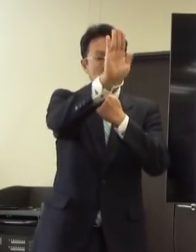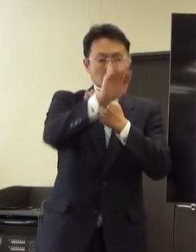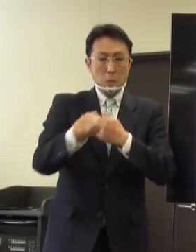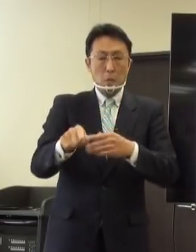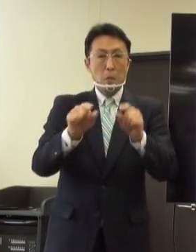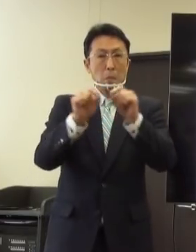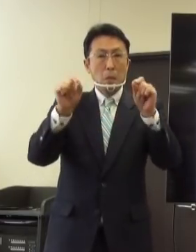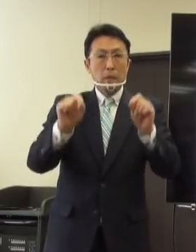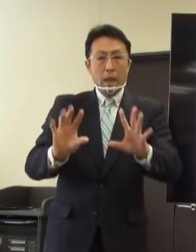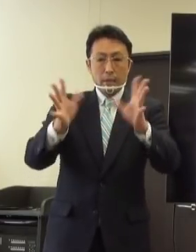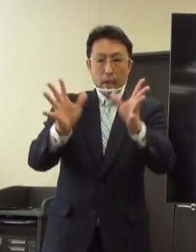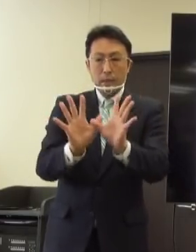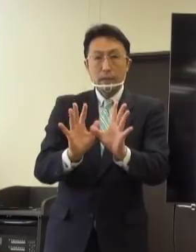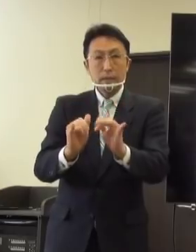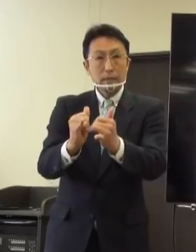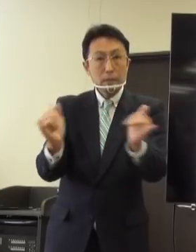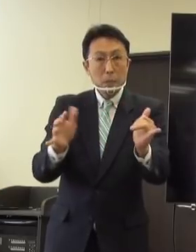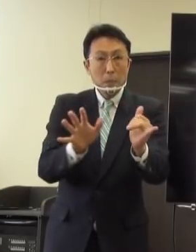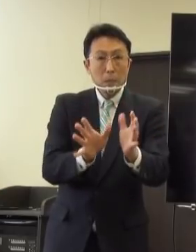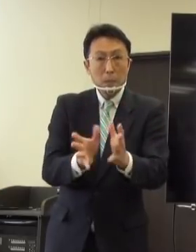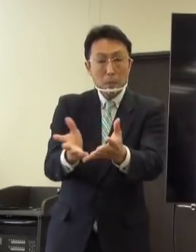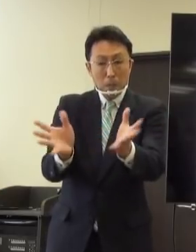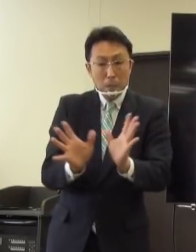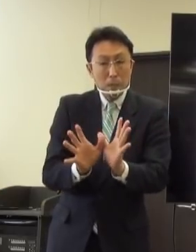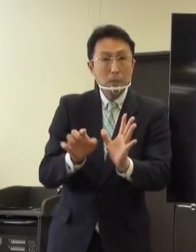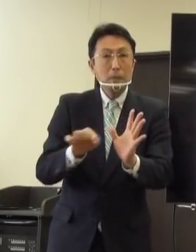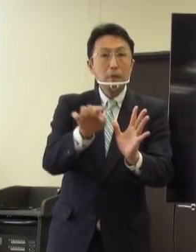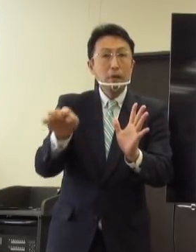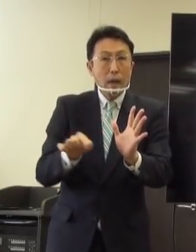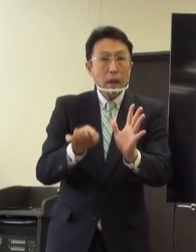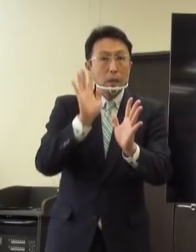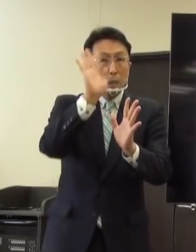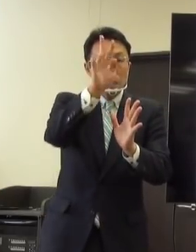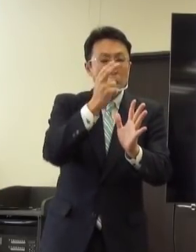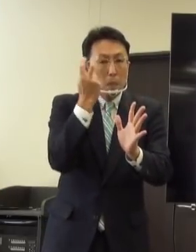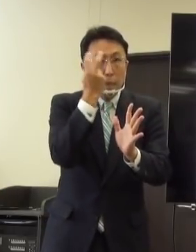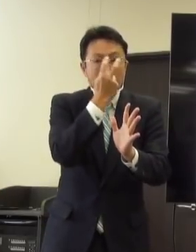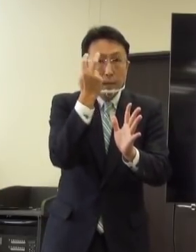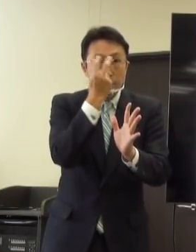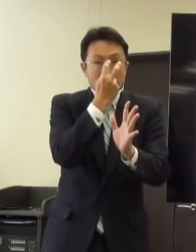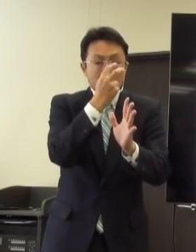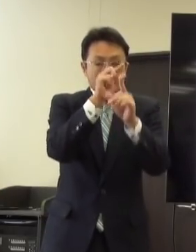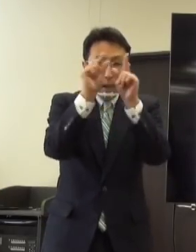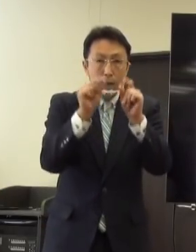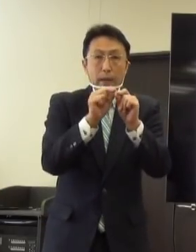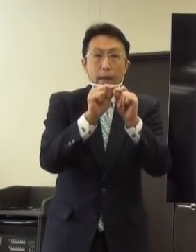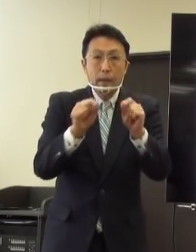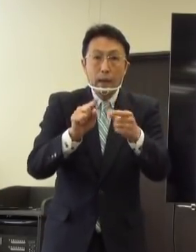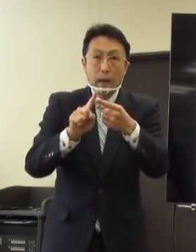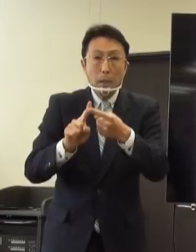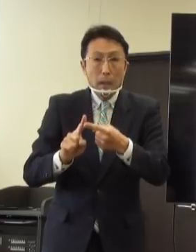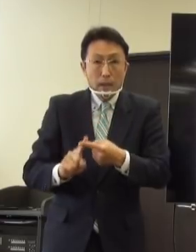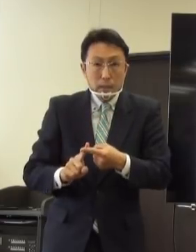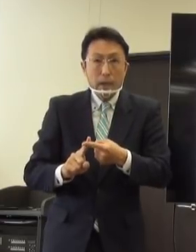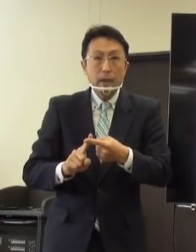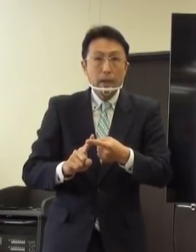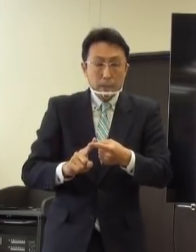続していくかっていうのは、検査の結果を踏まえて判断、病院とも協議していきたいと思っています